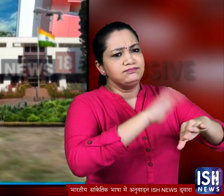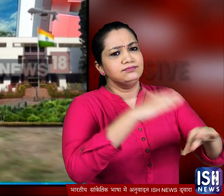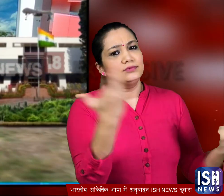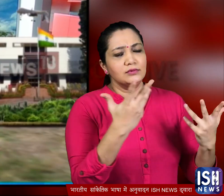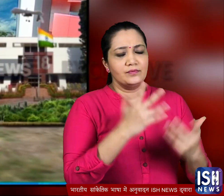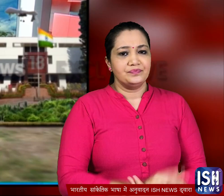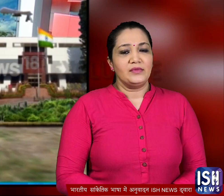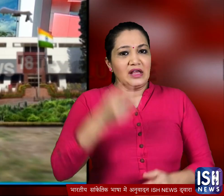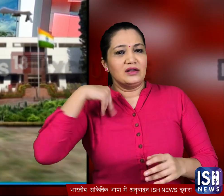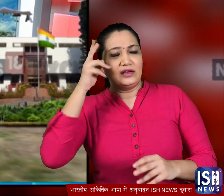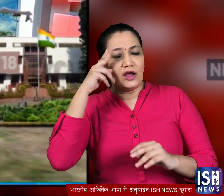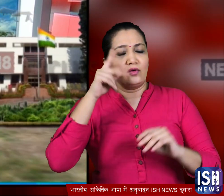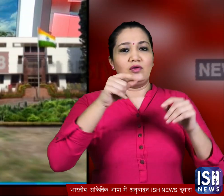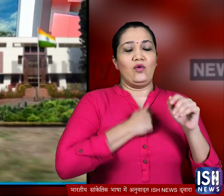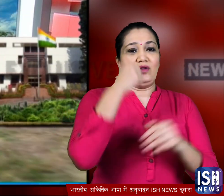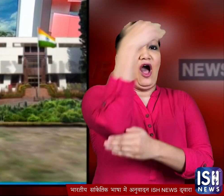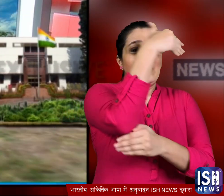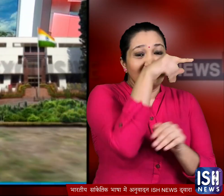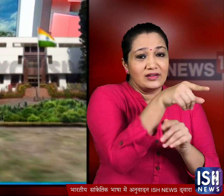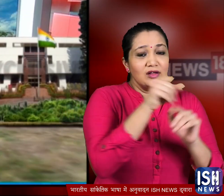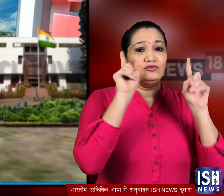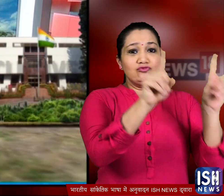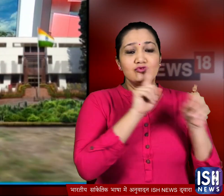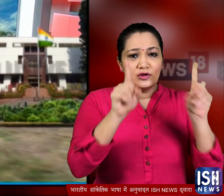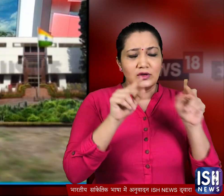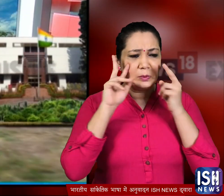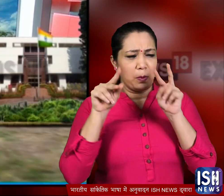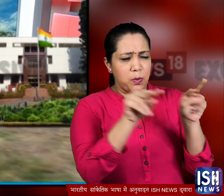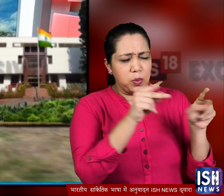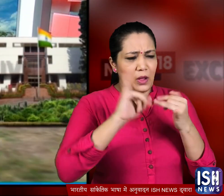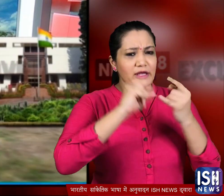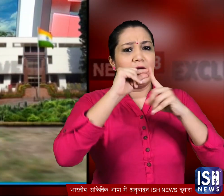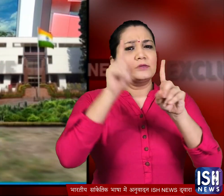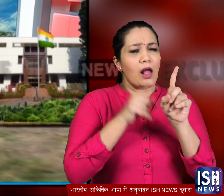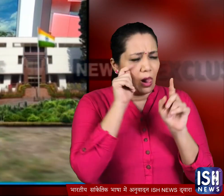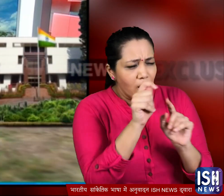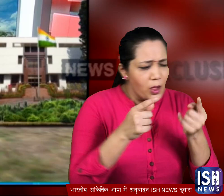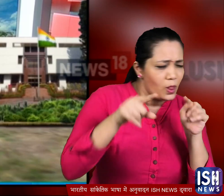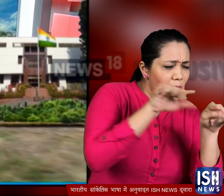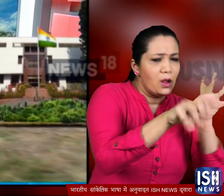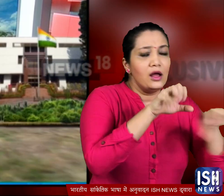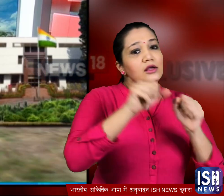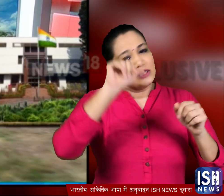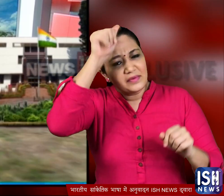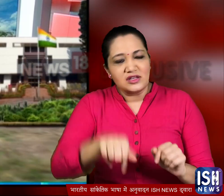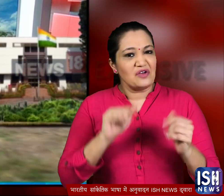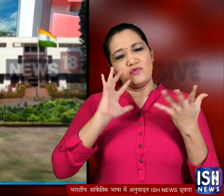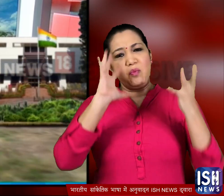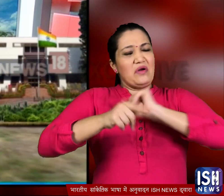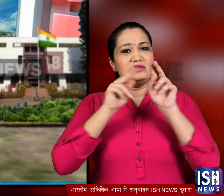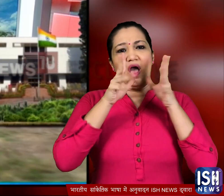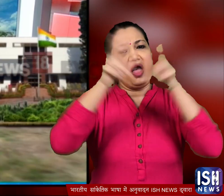मजबूती से यह मुद्दा उठाया। शक है कि भारतीय उच्चायोग के ऊपर उड़ता यह ड्रोन जासूसी कर रहा था और इसीलिए भारत इस मुद्दे